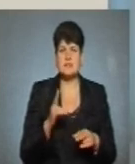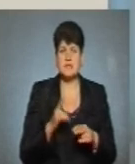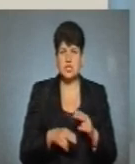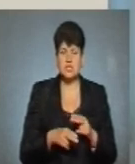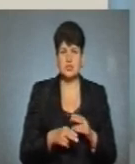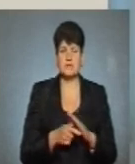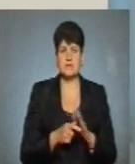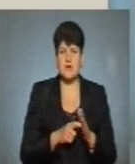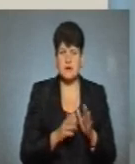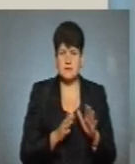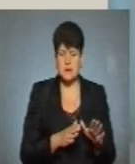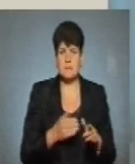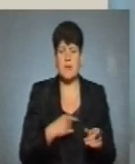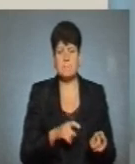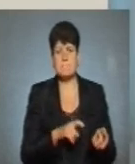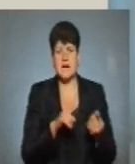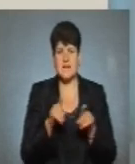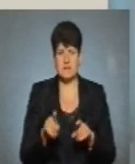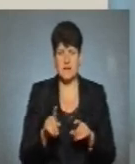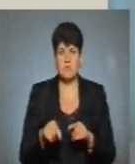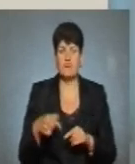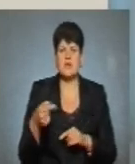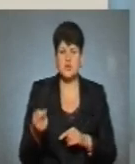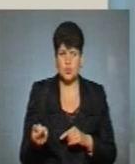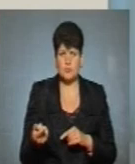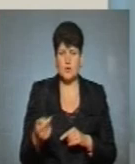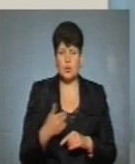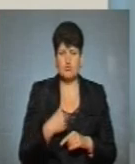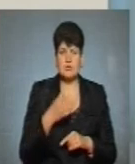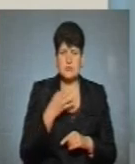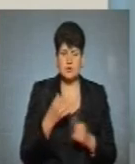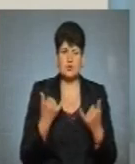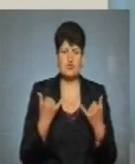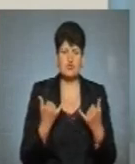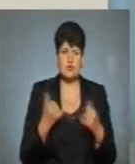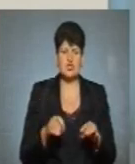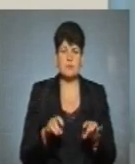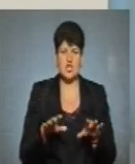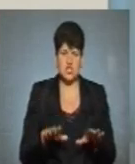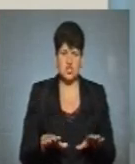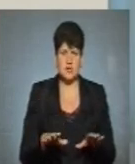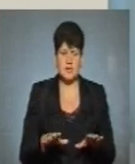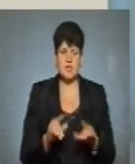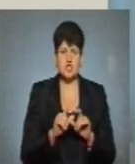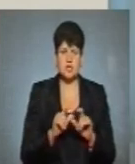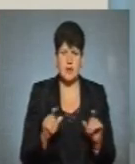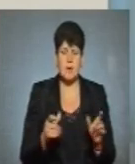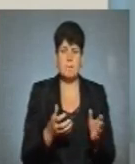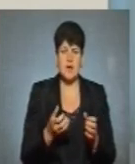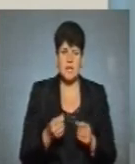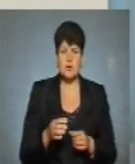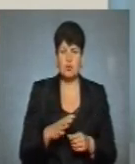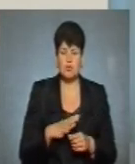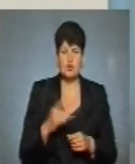певні класи. Ми їх переведемо в наступні. Хочу сказати, що сьогоднішнім рішенням штабу прийнято було, що